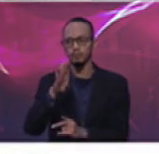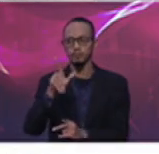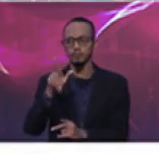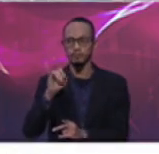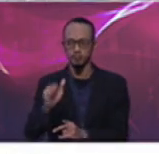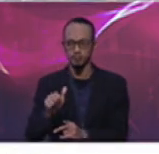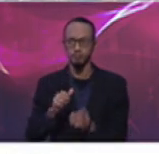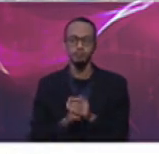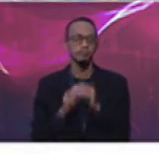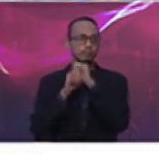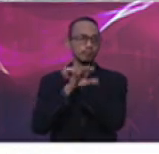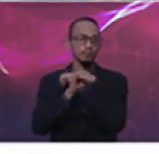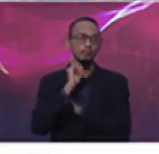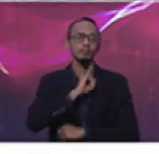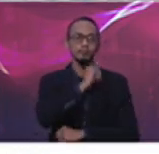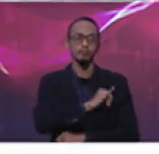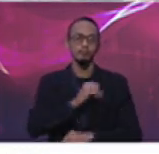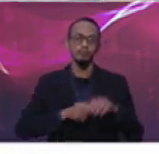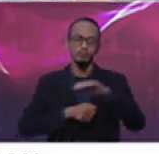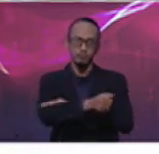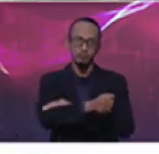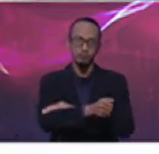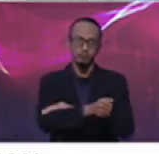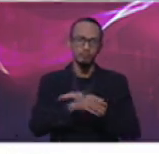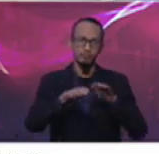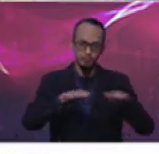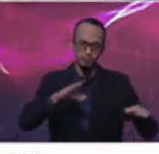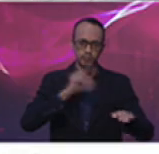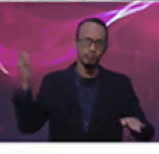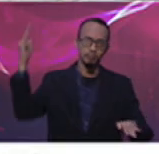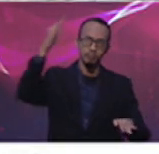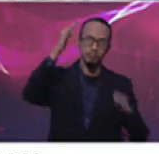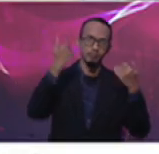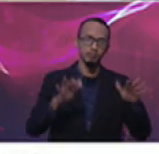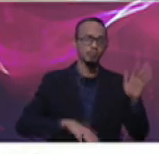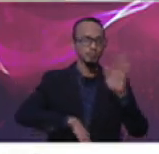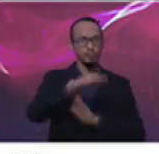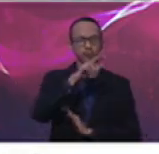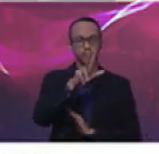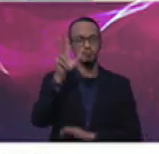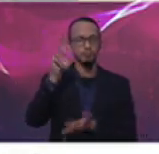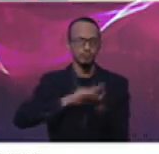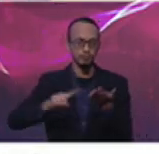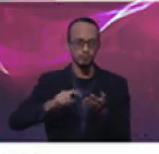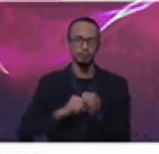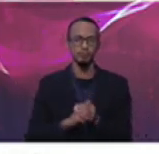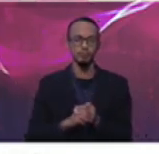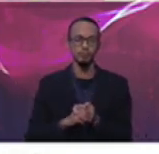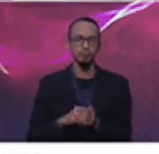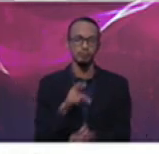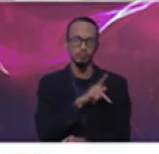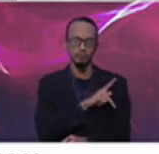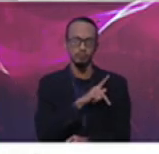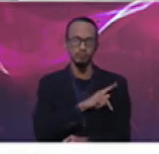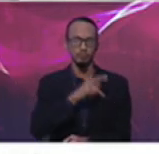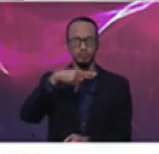غزه menyang melalui darat dan udara di utara Gaza sudah berlarutan lebih Minggu ketua asasi manusia PBB volka tuk